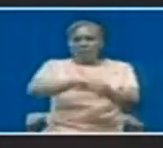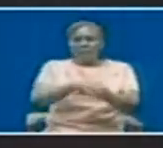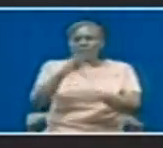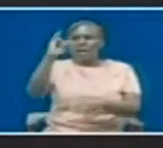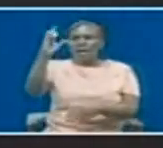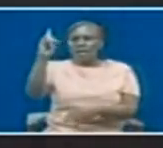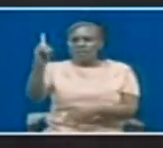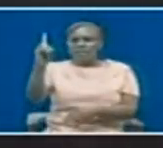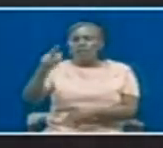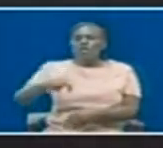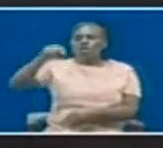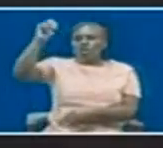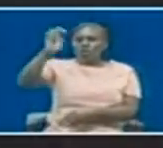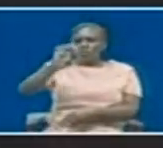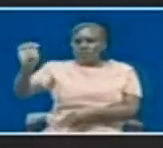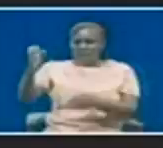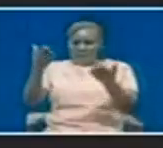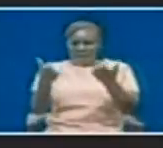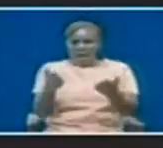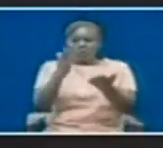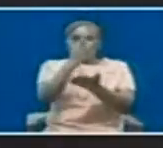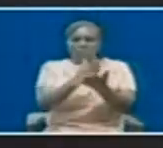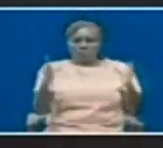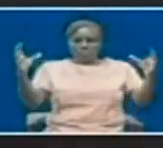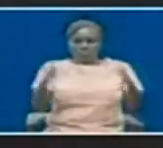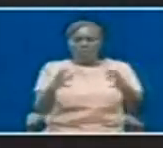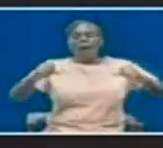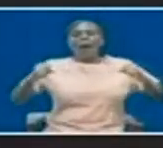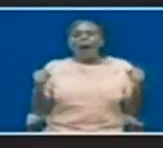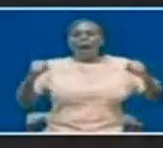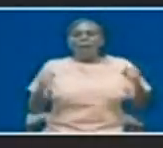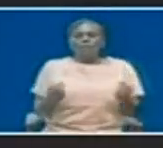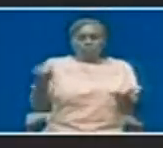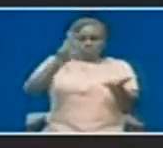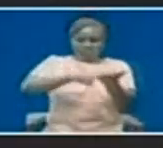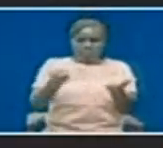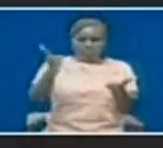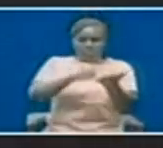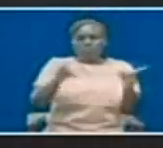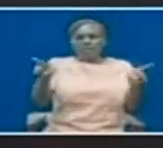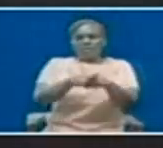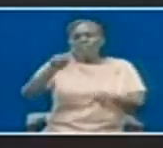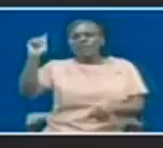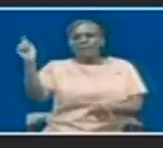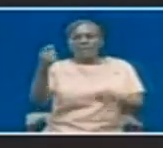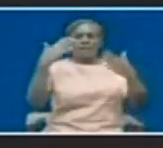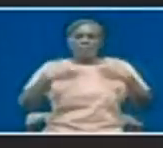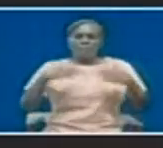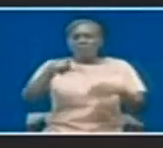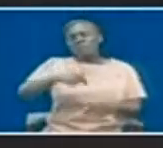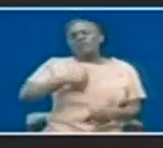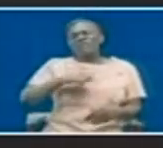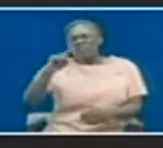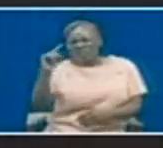la Kaskazini Mashariki mwa Kenya, sasa baadhi ya wenyeji wanafurahia kujiandikisha kama Wakenya na kujihisi wananchi